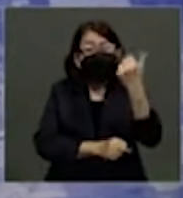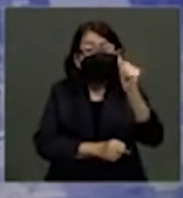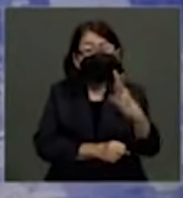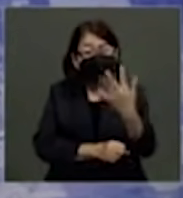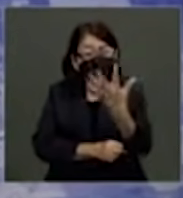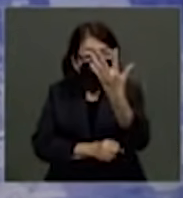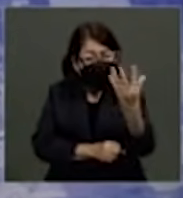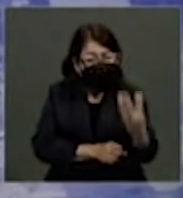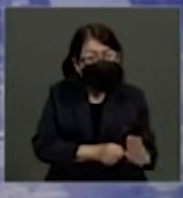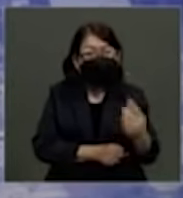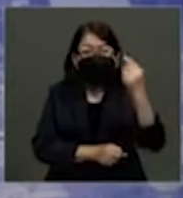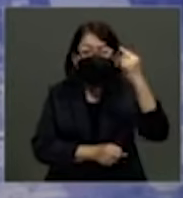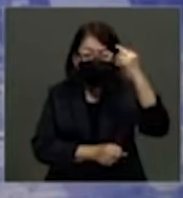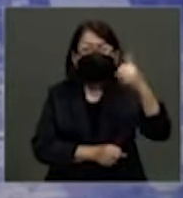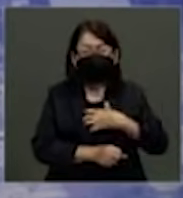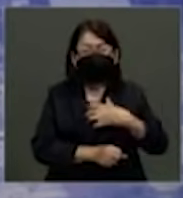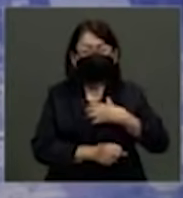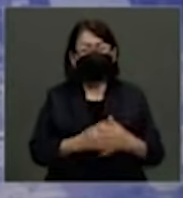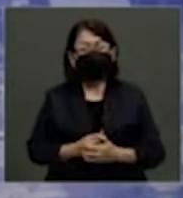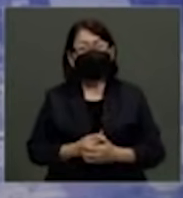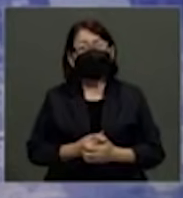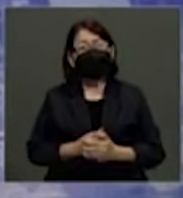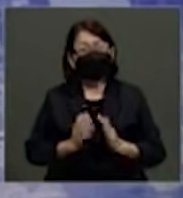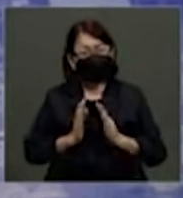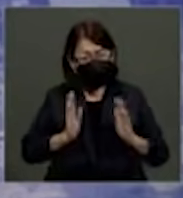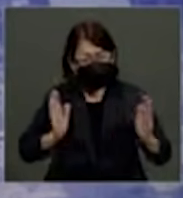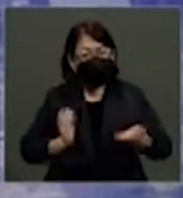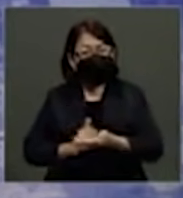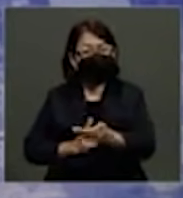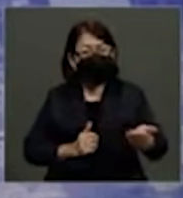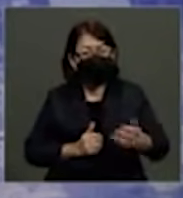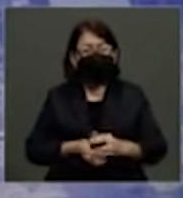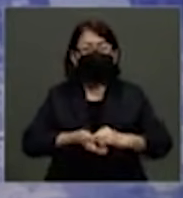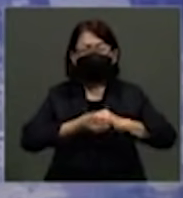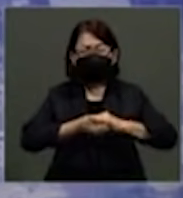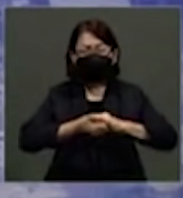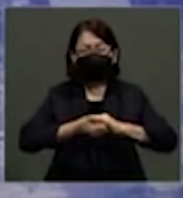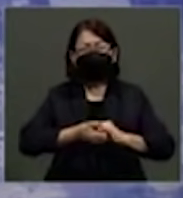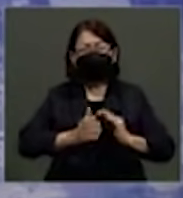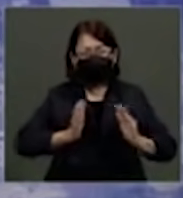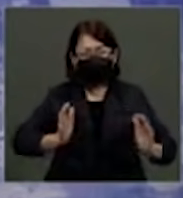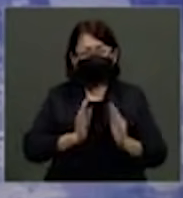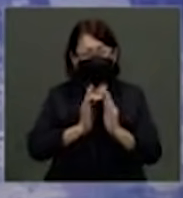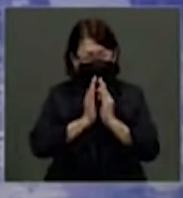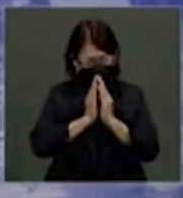ได้สู้กับไวรัสแล้วก็หลัง14วันก็ขอได้เป็นภาพที่เราจะได้เห็นข่าวดีนี้ด้วยกันนะครับ